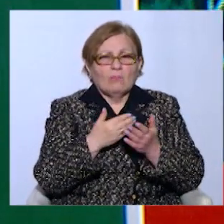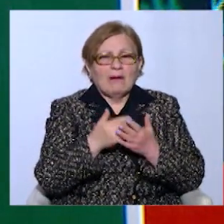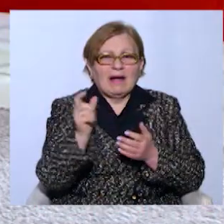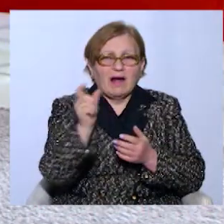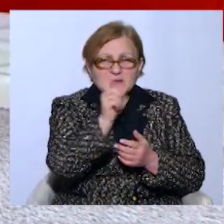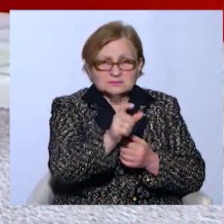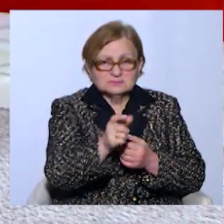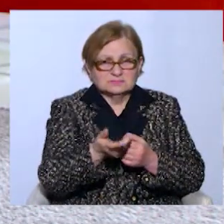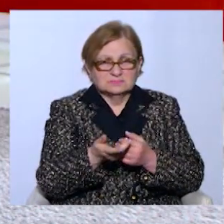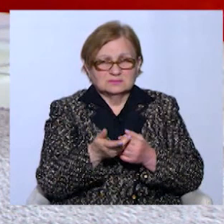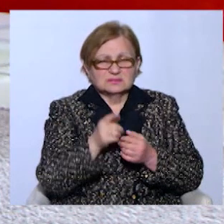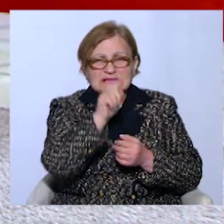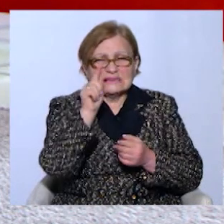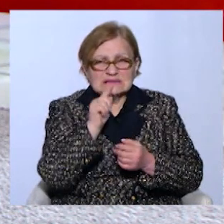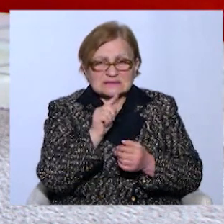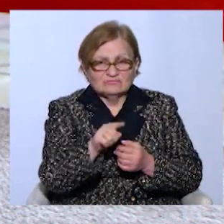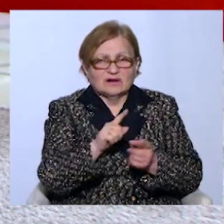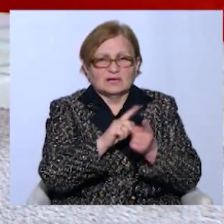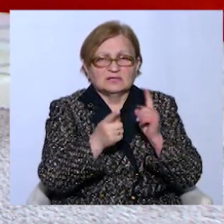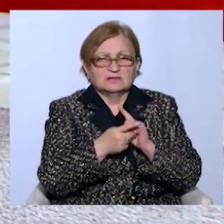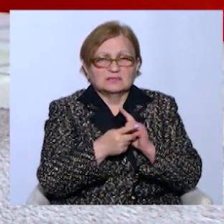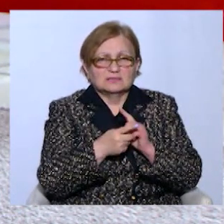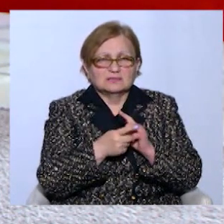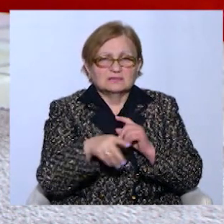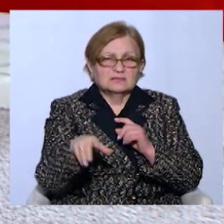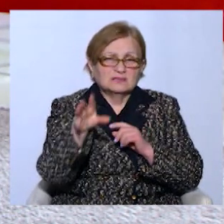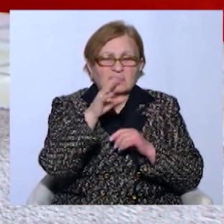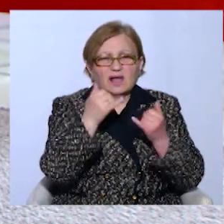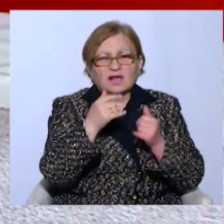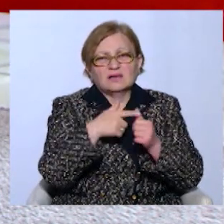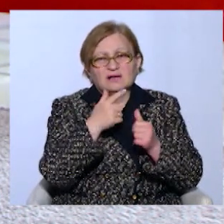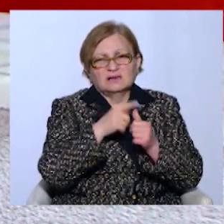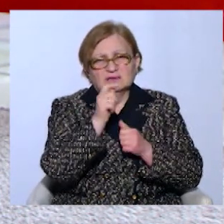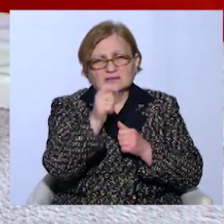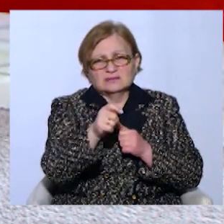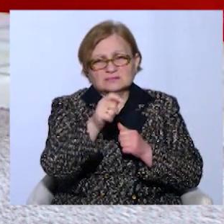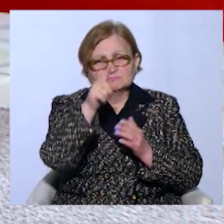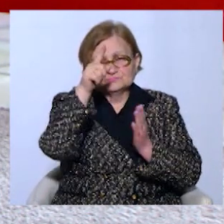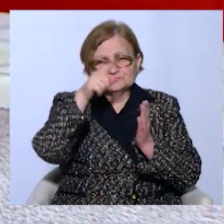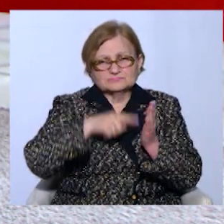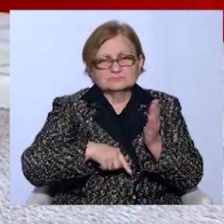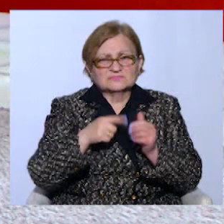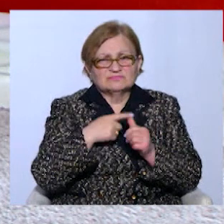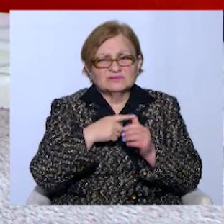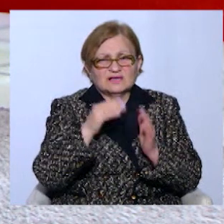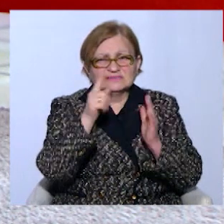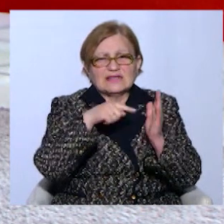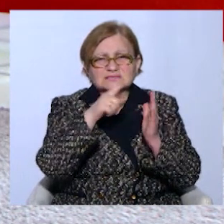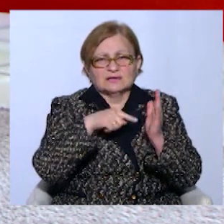რაღაცა კითხვა თუ გარდაქმნა, ტესტები ქვია ამას ახლა ზოგადად. ან ამ დავალების შესრულებას გავუკეთ. მე